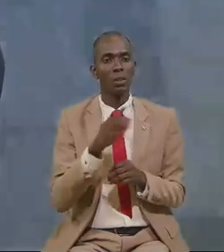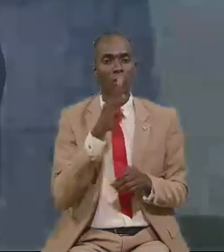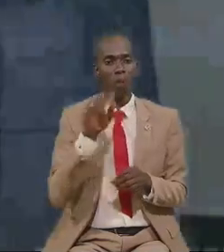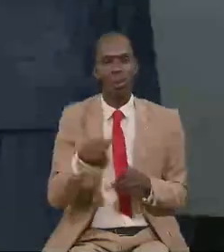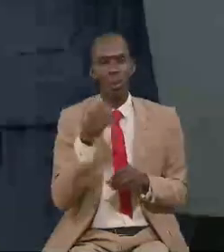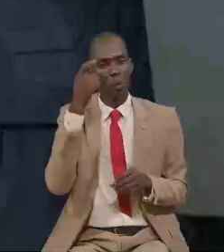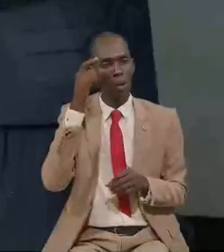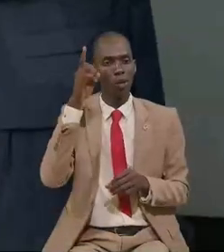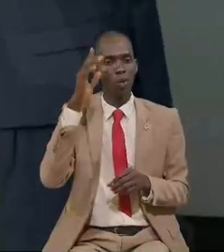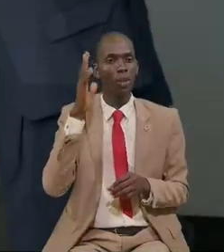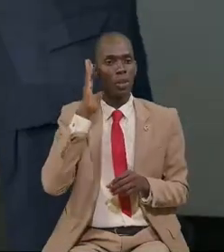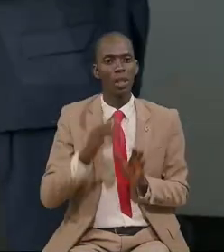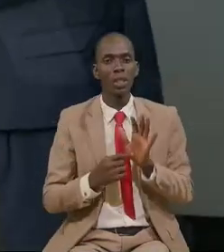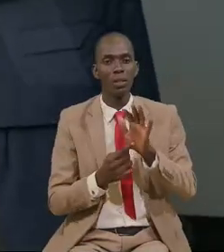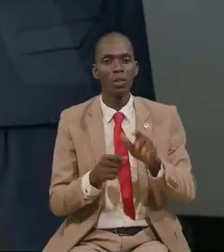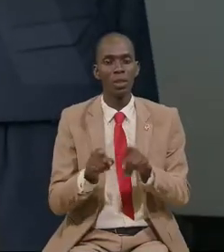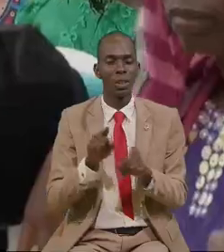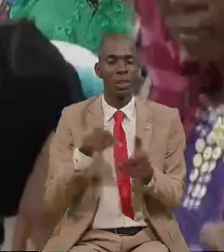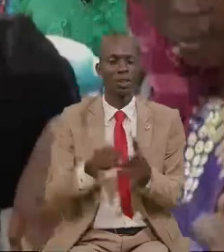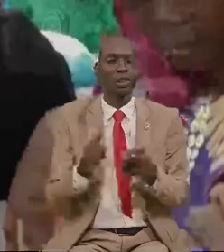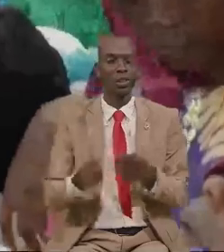Verset 16.